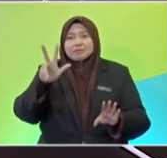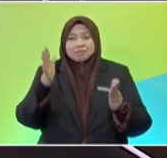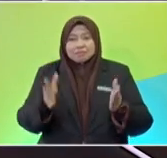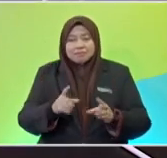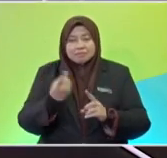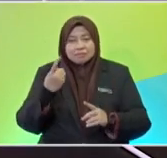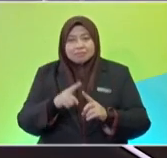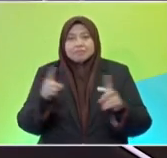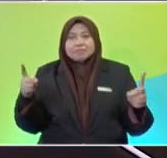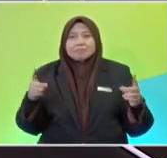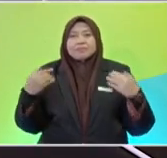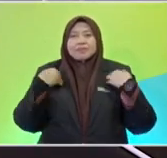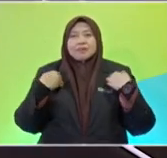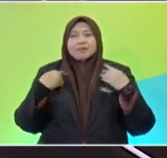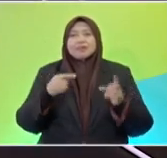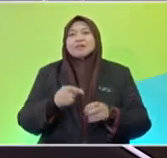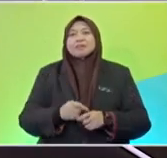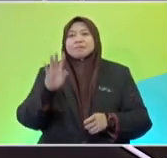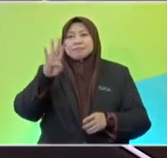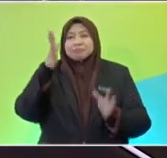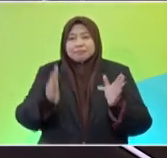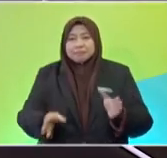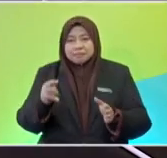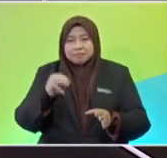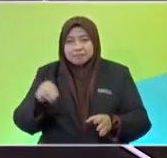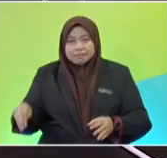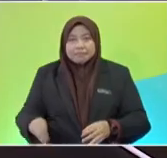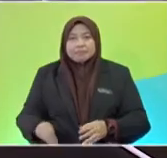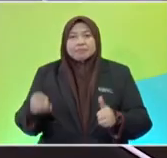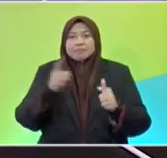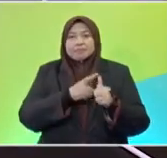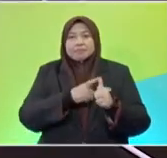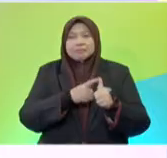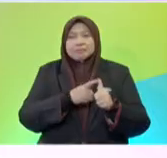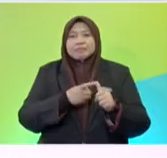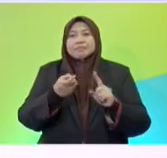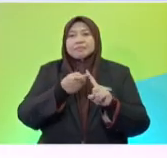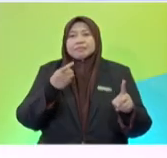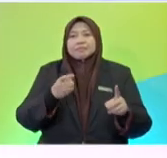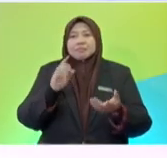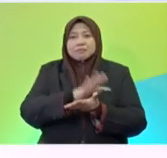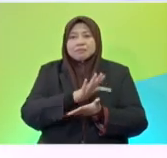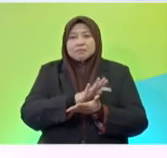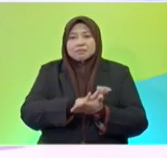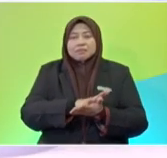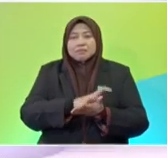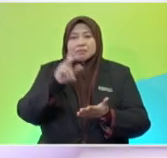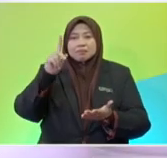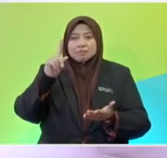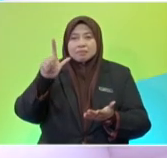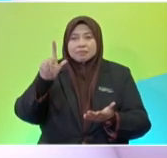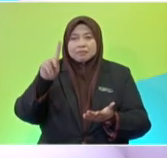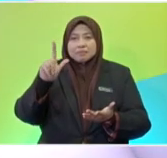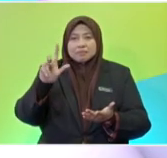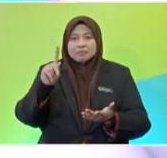ditemani oleh 4 orang murid di dalam Google nih murid yang pertama dari sekolah kebangsaan dan Indah Nur